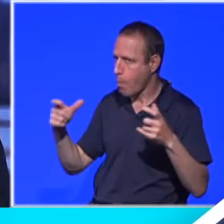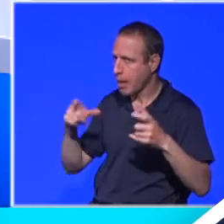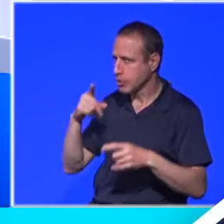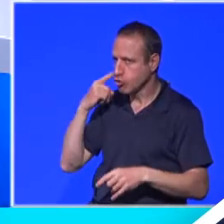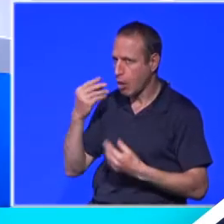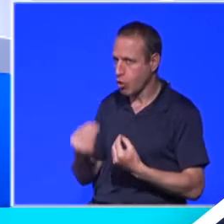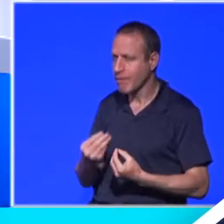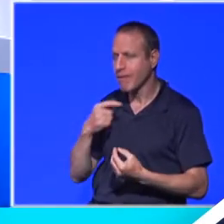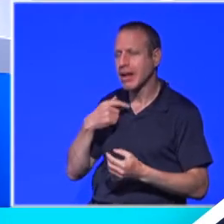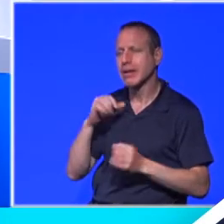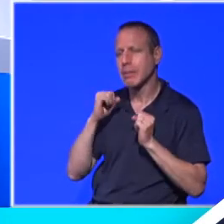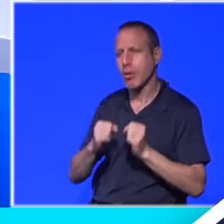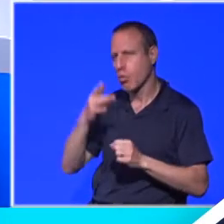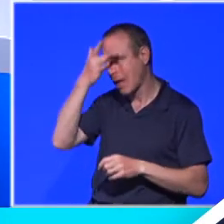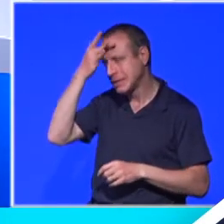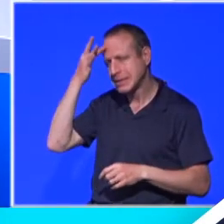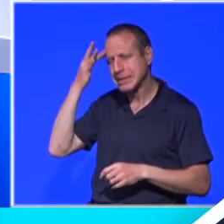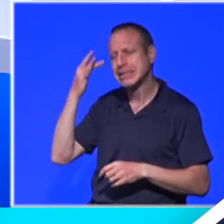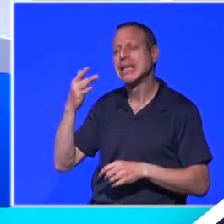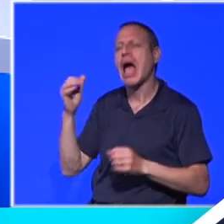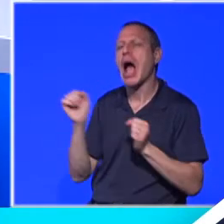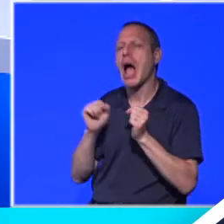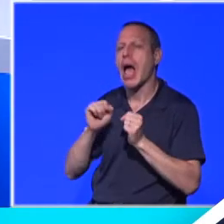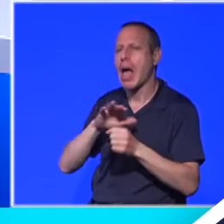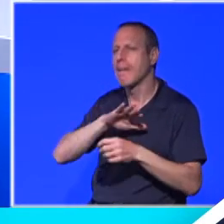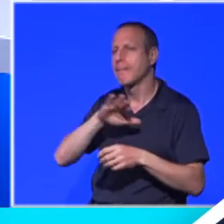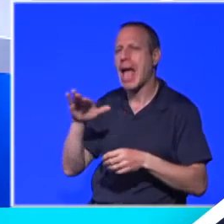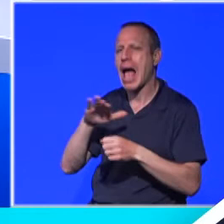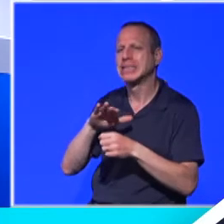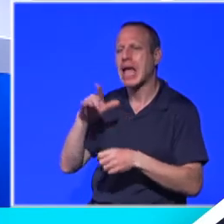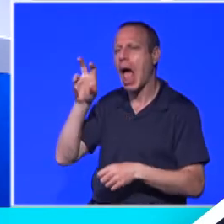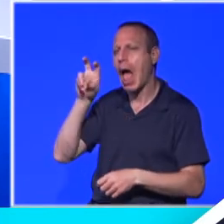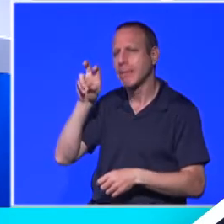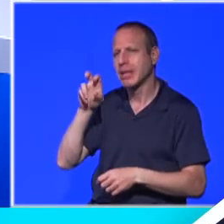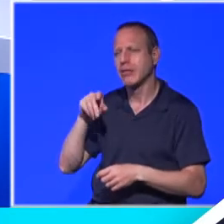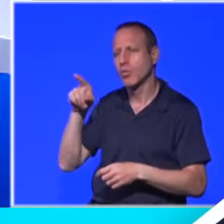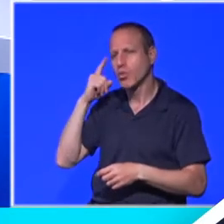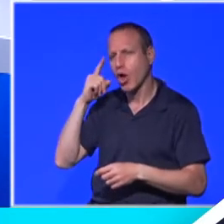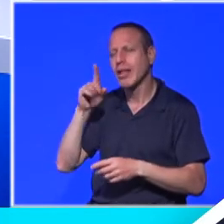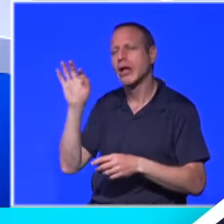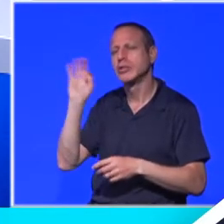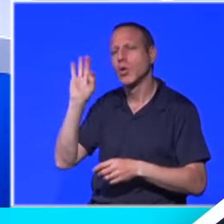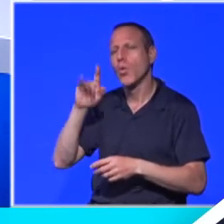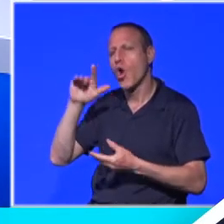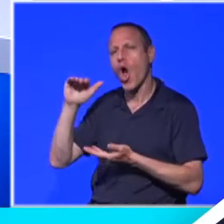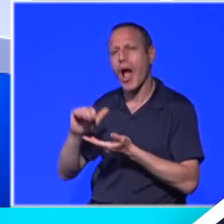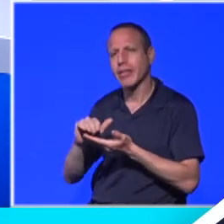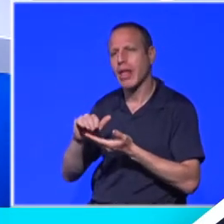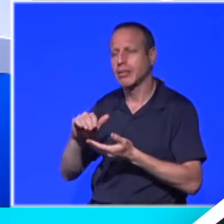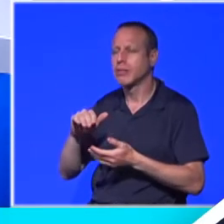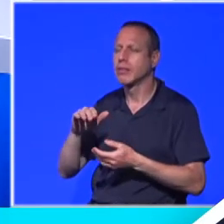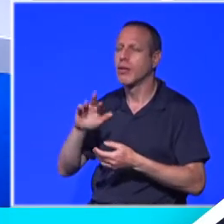אבל אני בטוח שזה הכרה מכסה את עמית, כי הוא יודע שיש סבירות לא קטנה, שאו מצד זה או מצד זה, בנט יהיה ראש